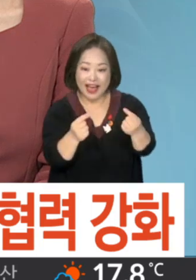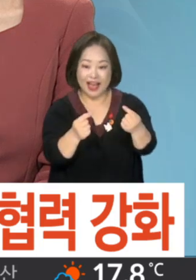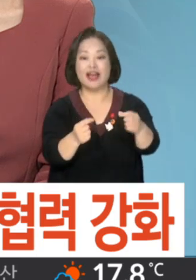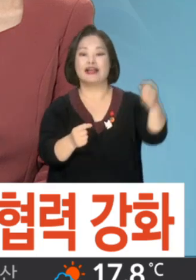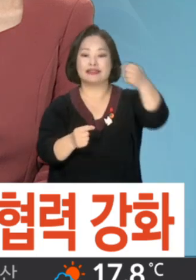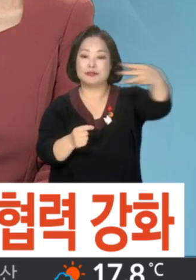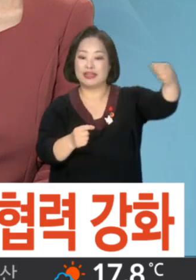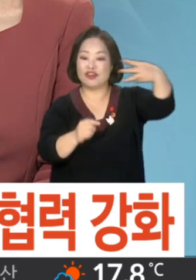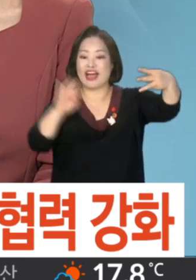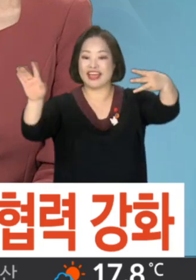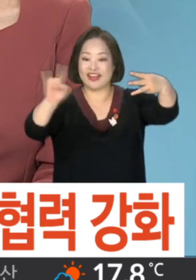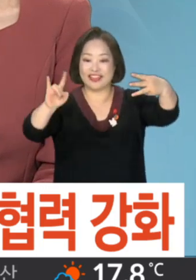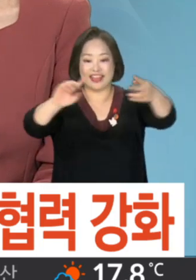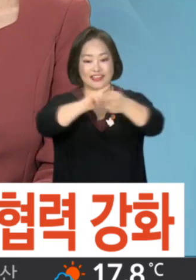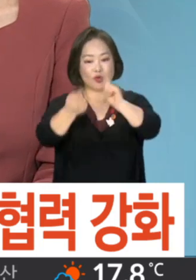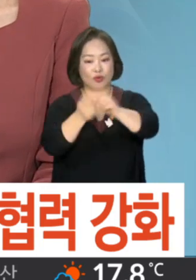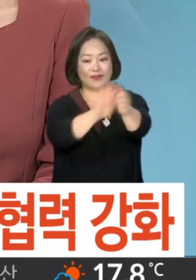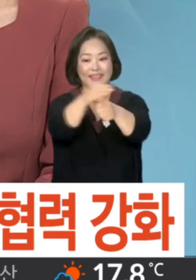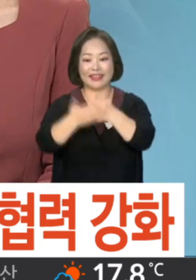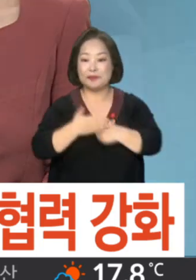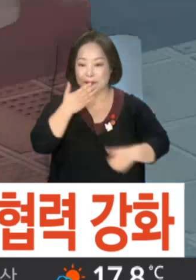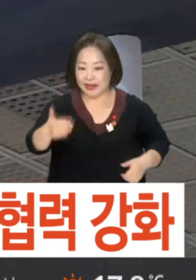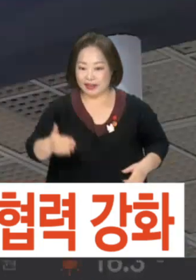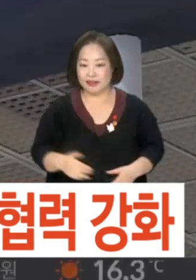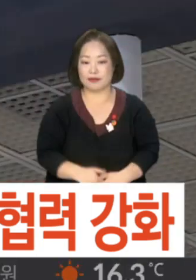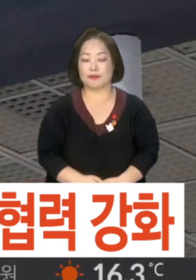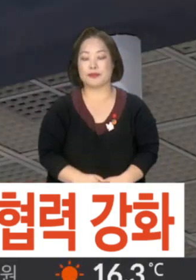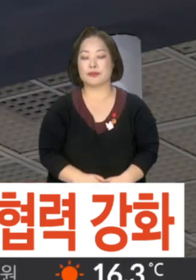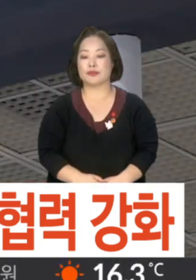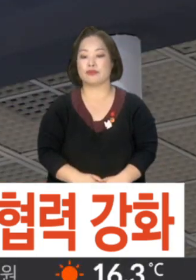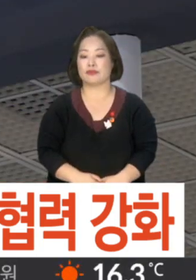확대될 것으로 보입니다. 김주영 기자입니다.